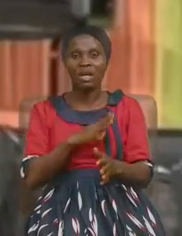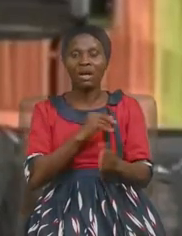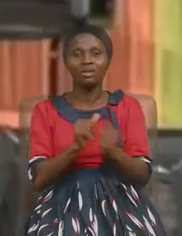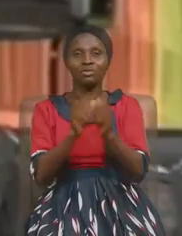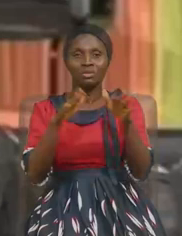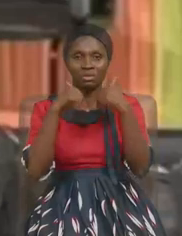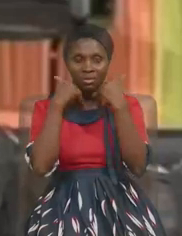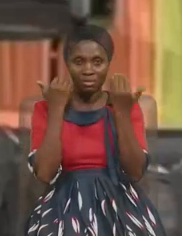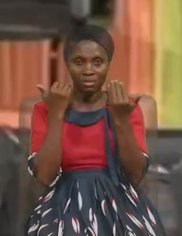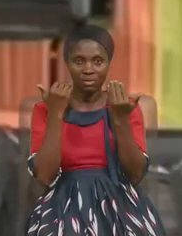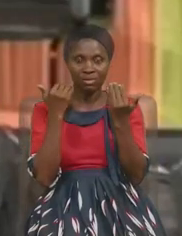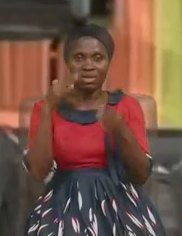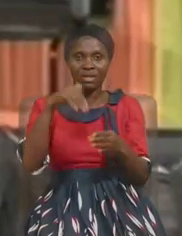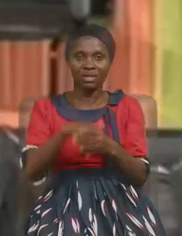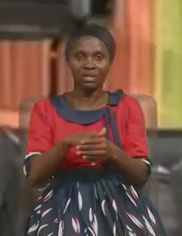reproche.